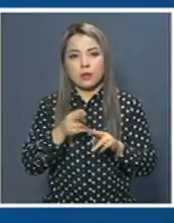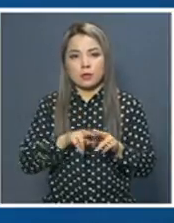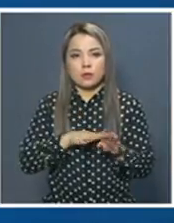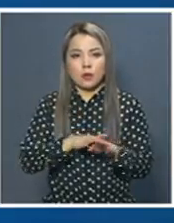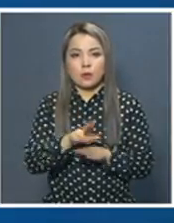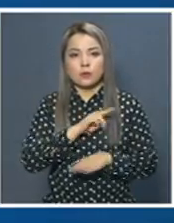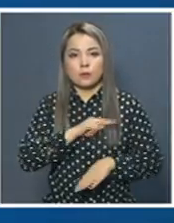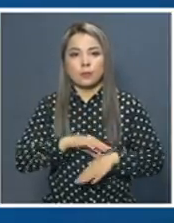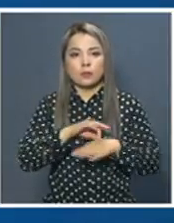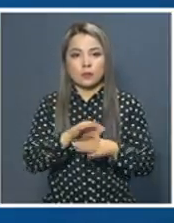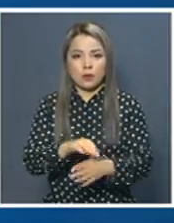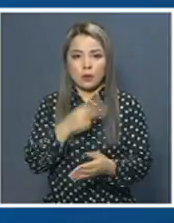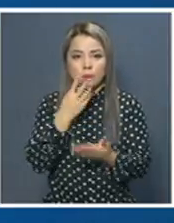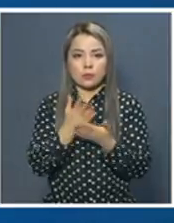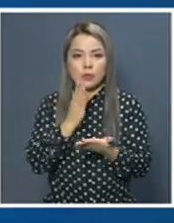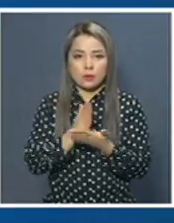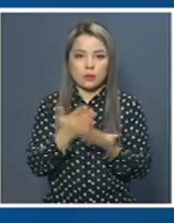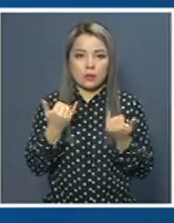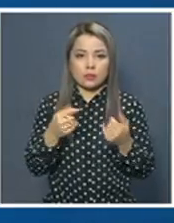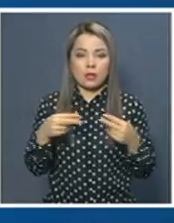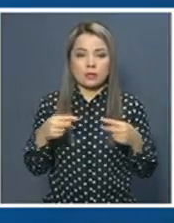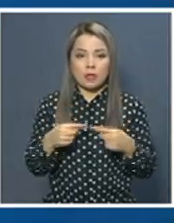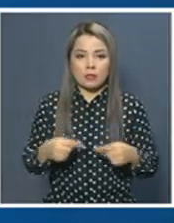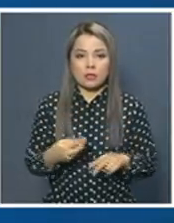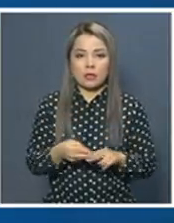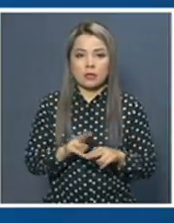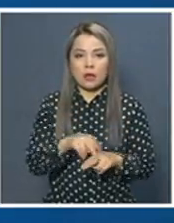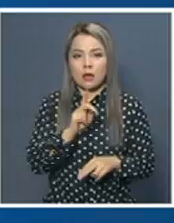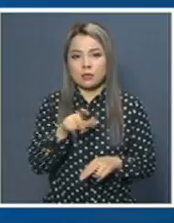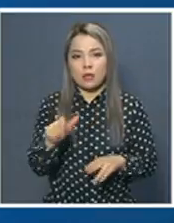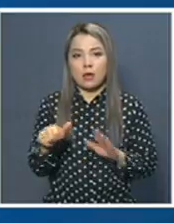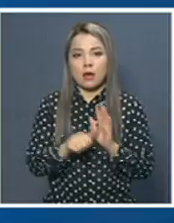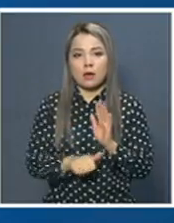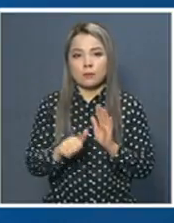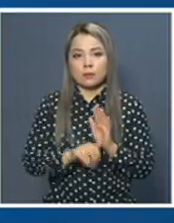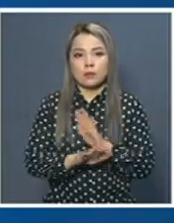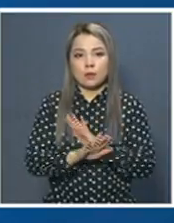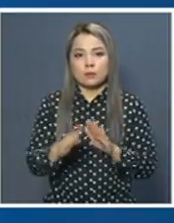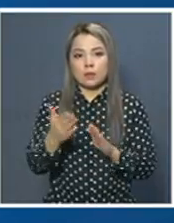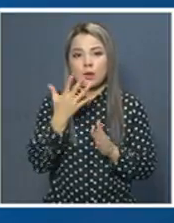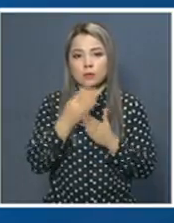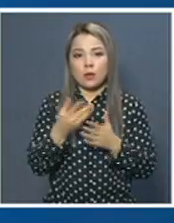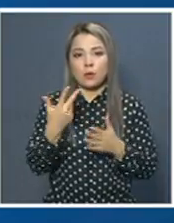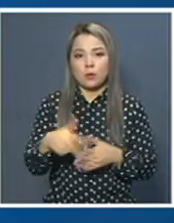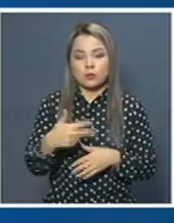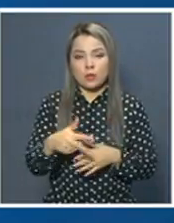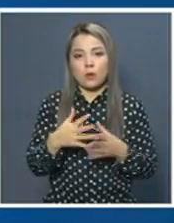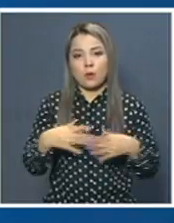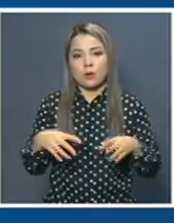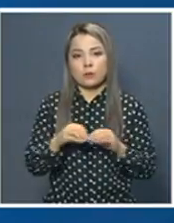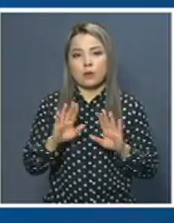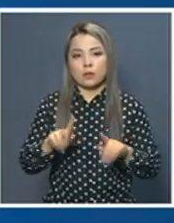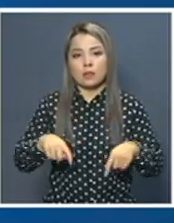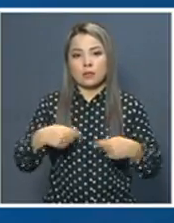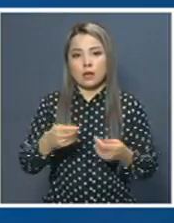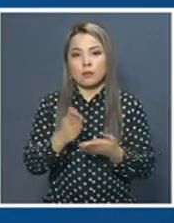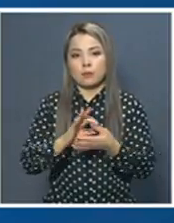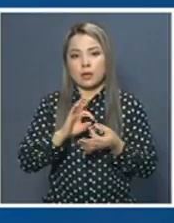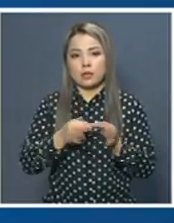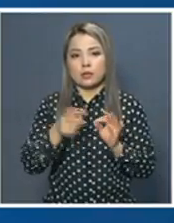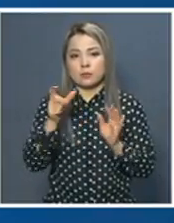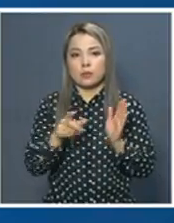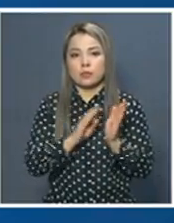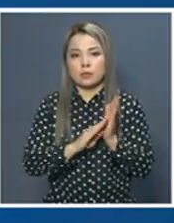әупірімдеп зорға салынып болды. Соған сәйкес атқамінерлер айтқандай 60 емес 30 отбасыға ғана пәтер бұйырды. Дәуренбек